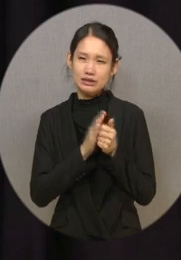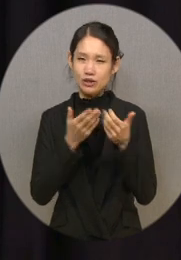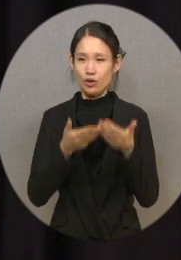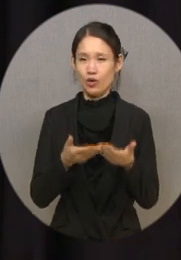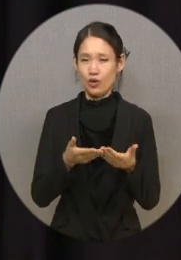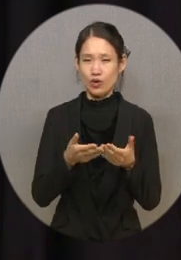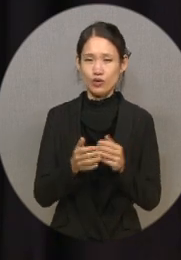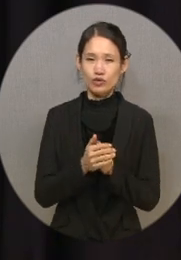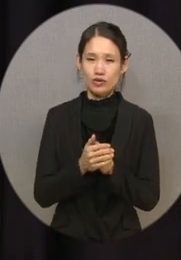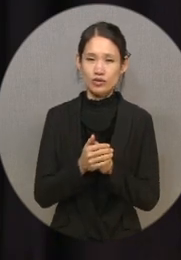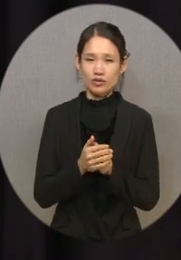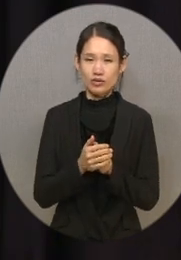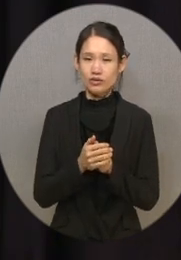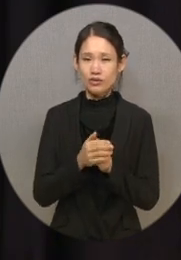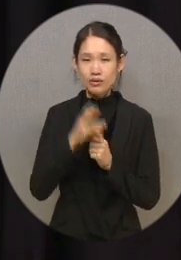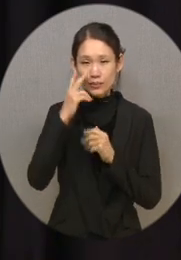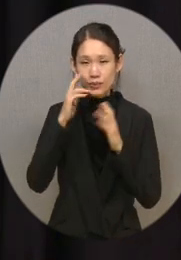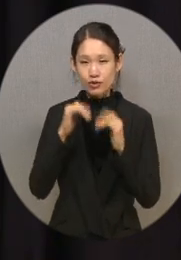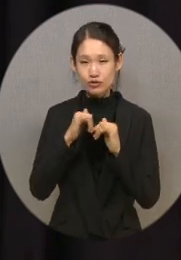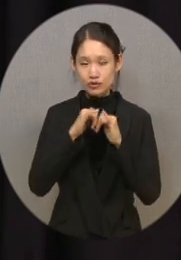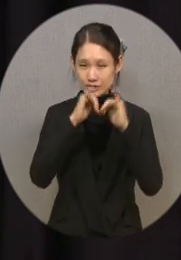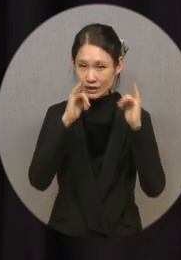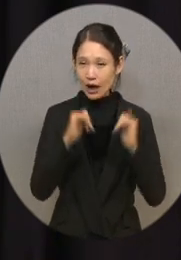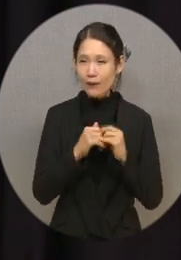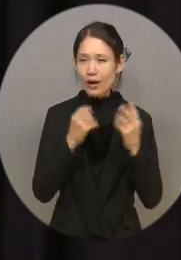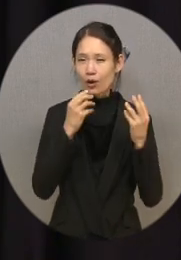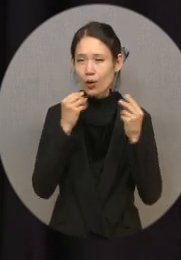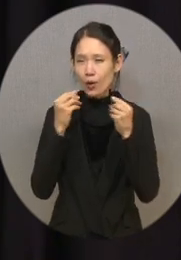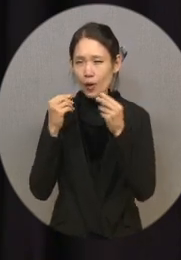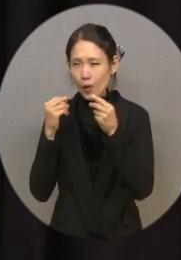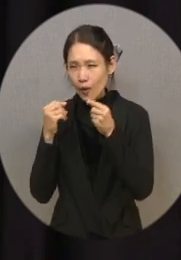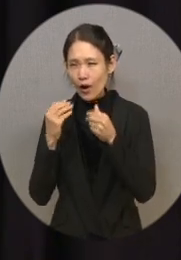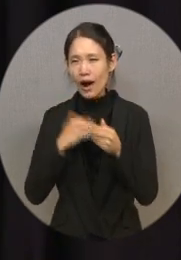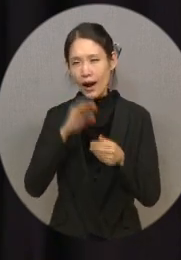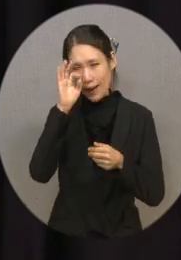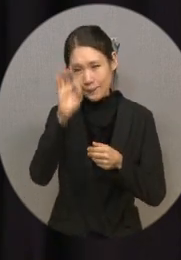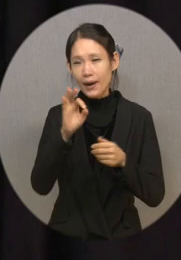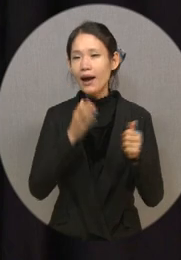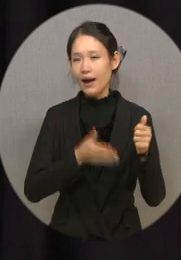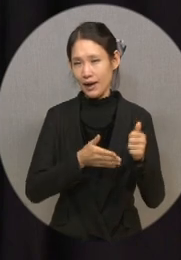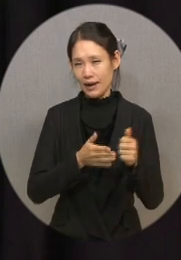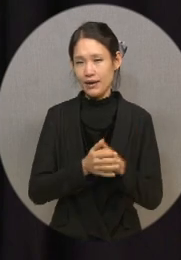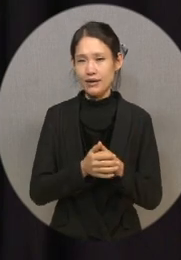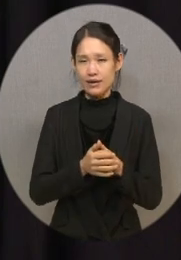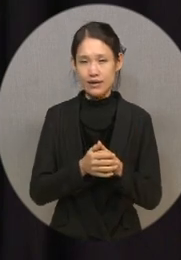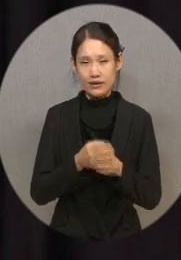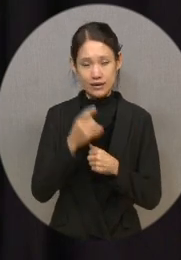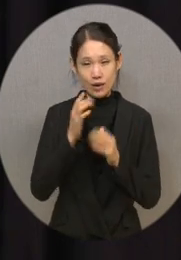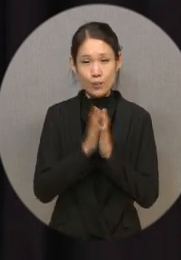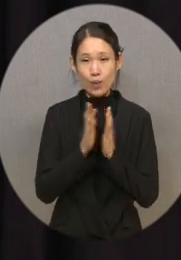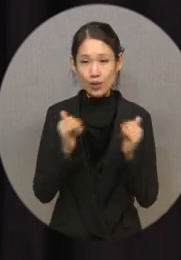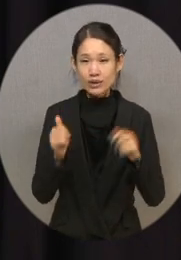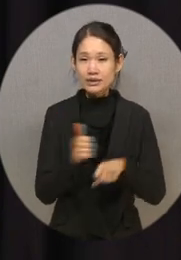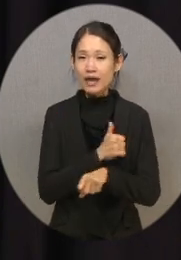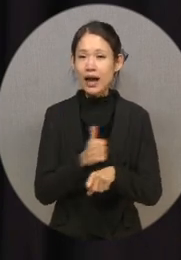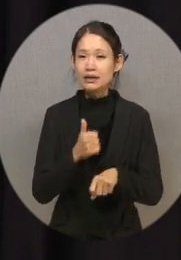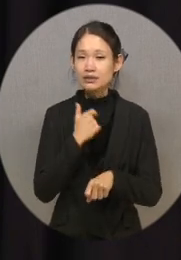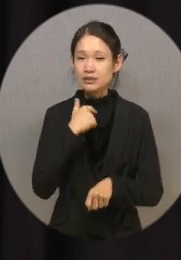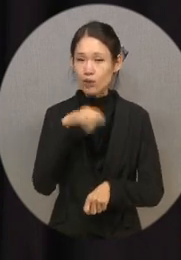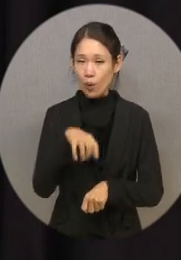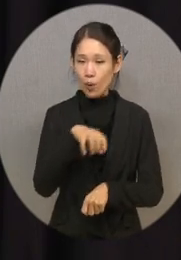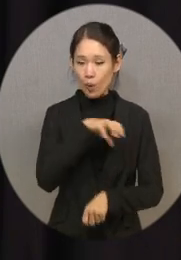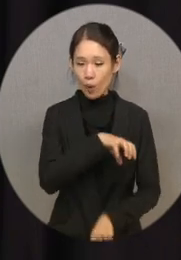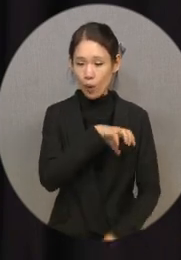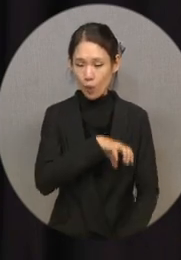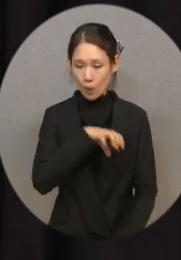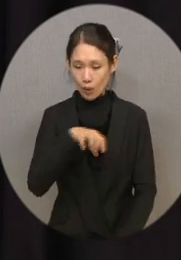아 미국 사회를 골고루 알아야 된다 해가지고 그 본인이 다니는 데는 저를 항상 데리고